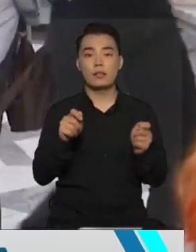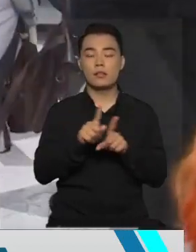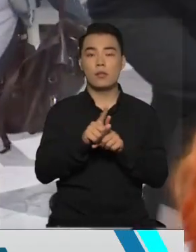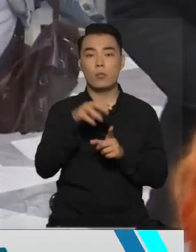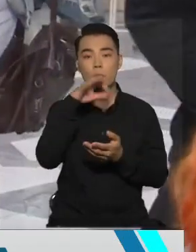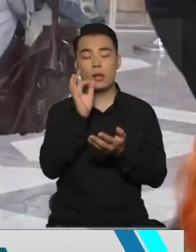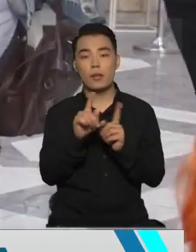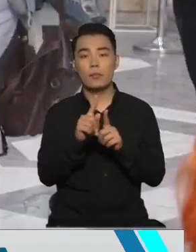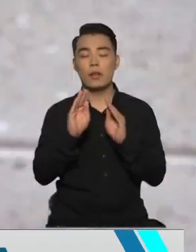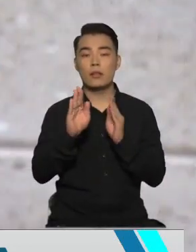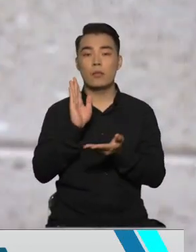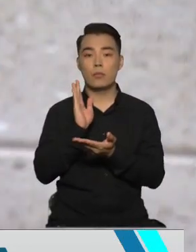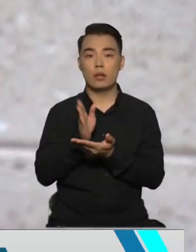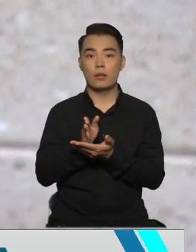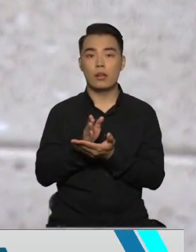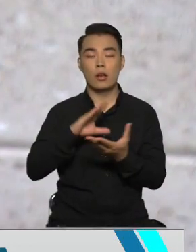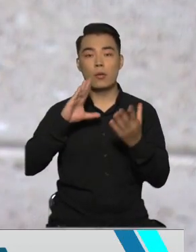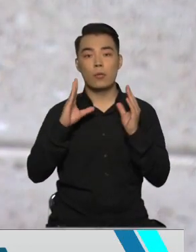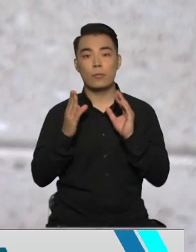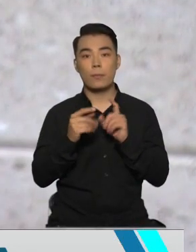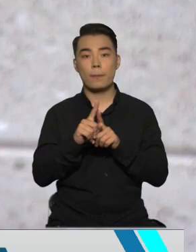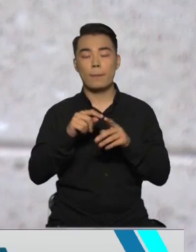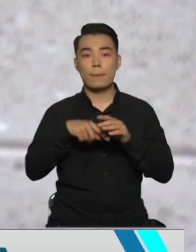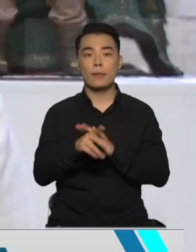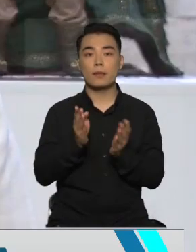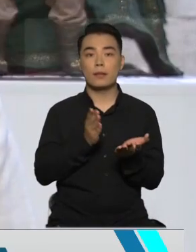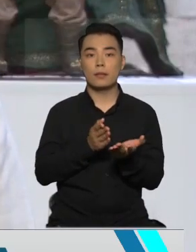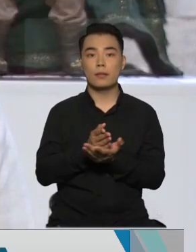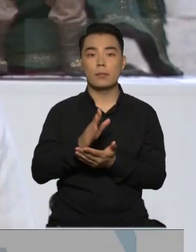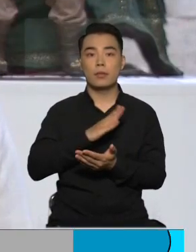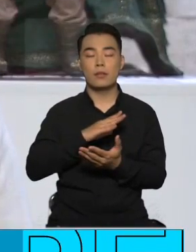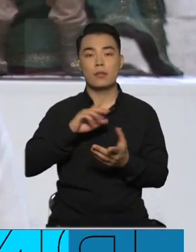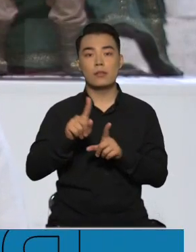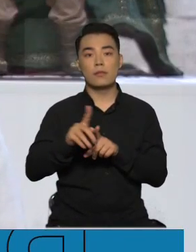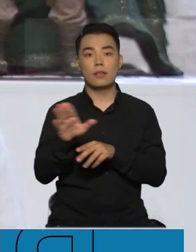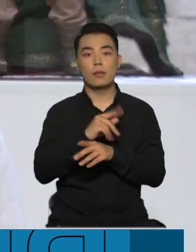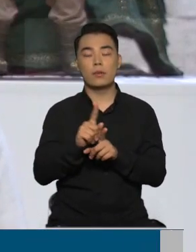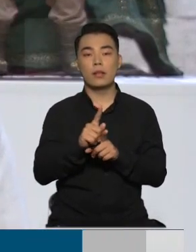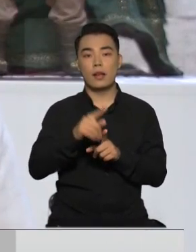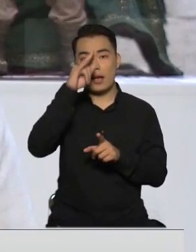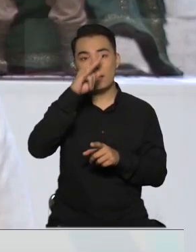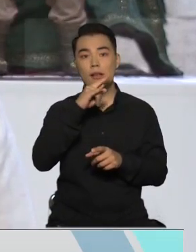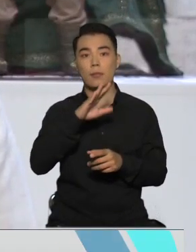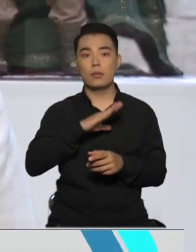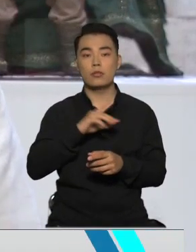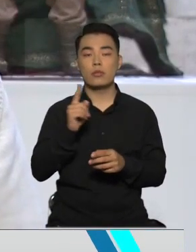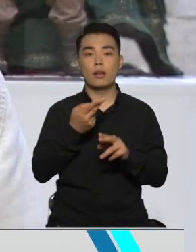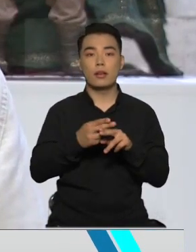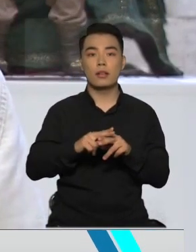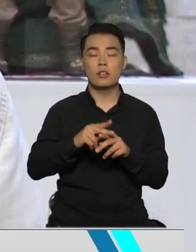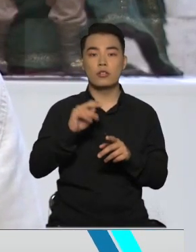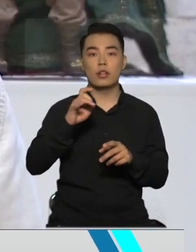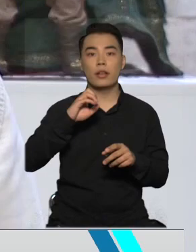уникальные произведения. Это коллекционные куклы. Они несут в себе историю Казахстана, потому что как через